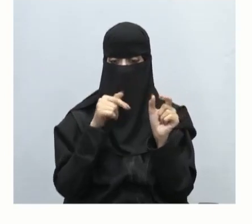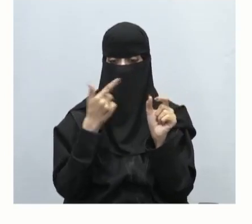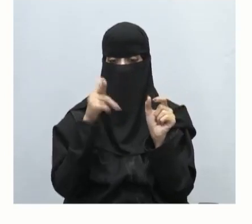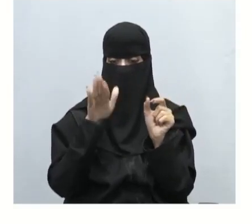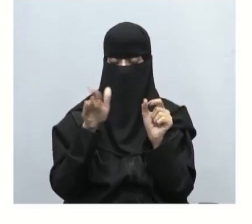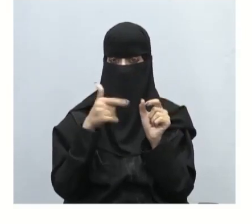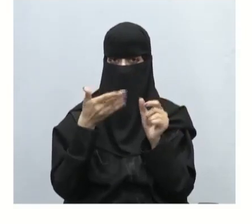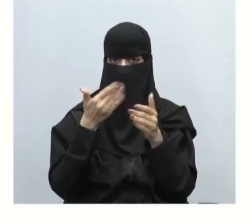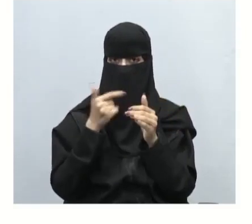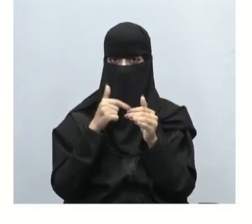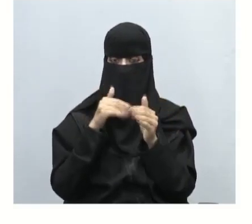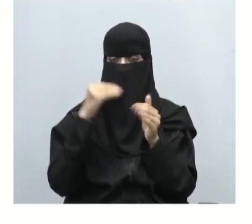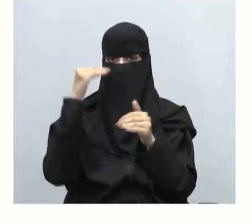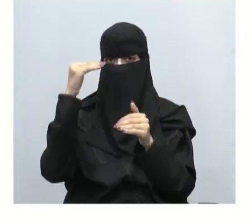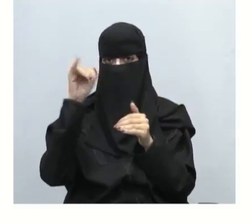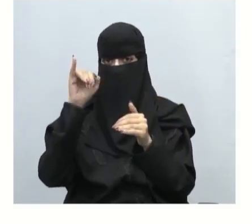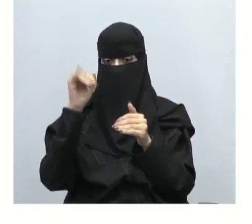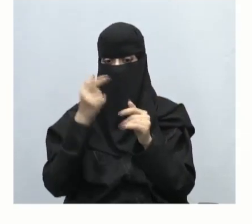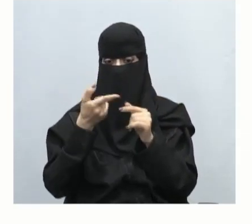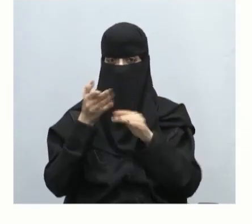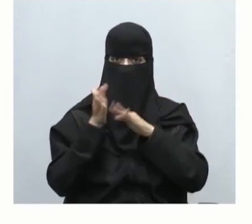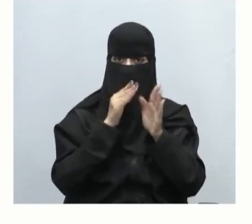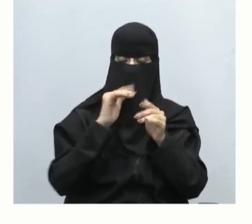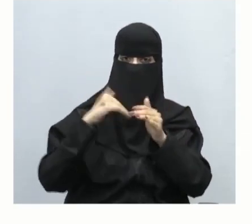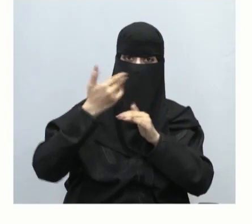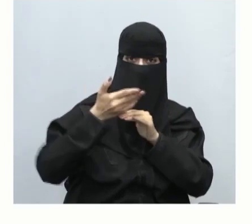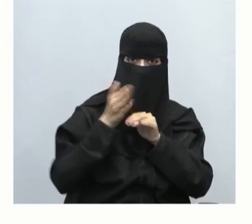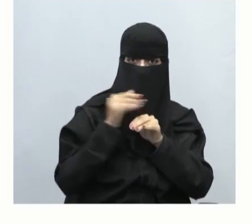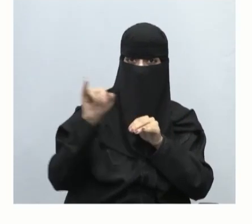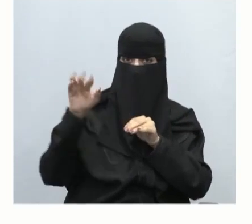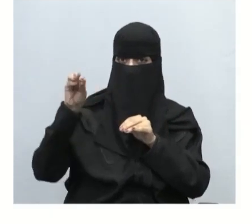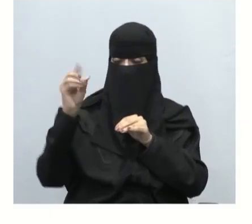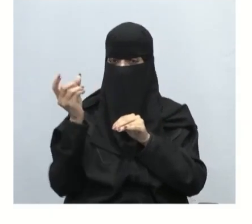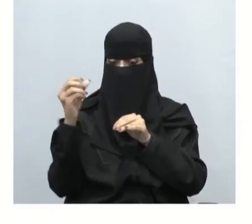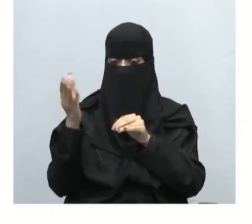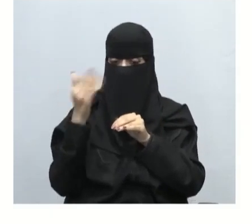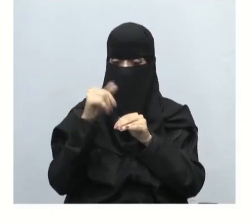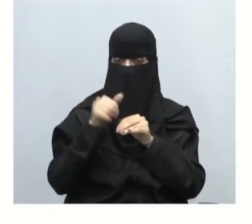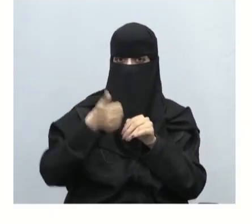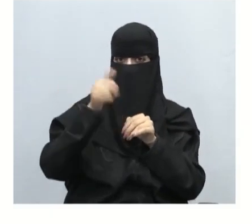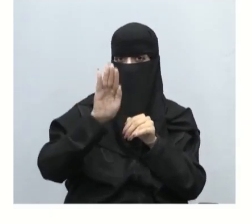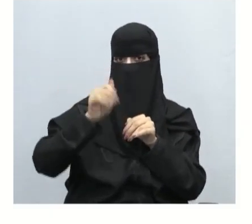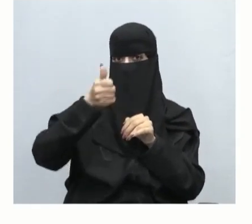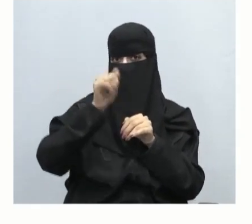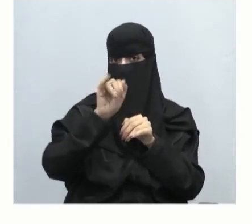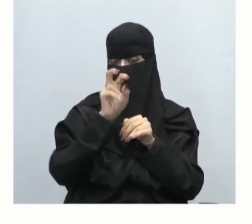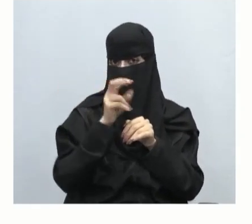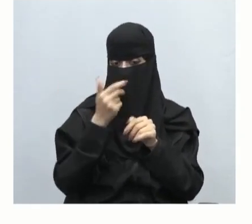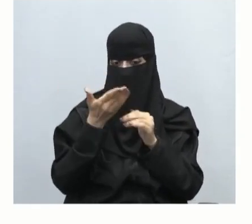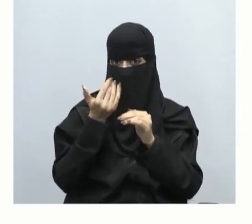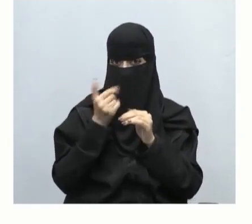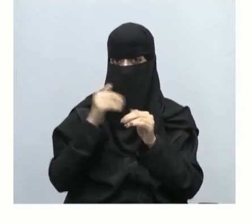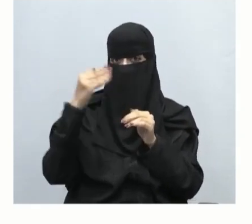من نعم قبل حمزه ايضا اذا اسامه سوف يكون هنا ولكن ماذا